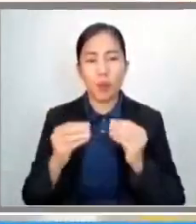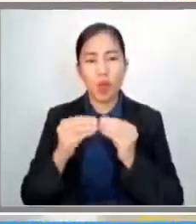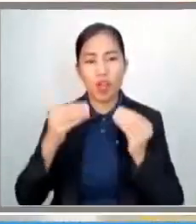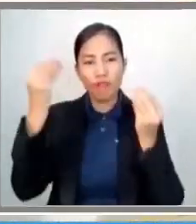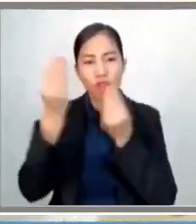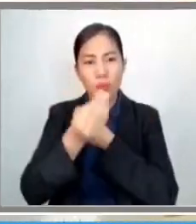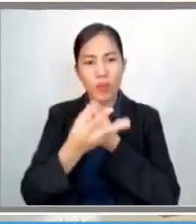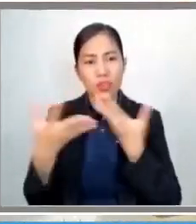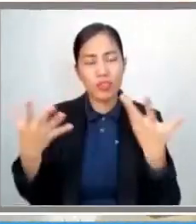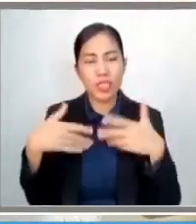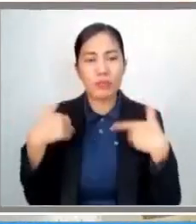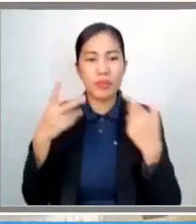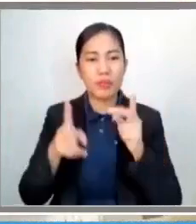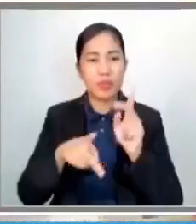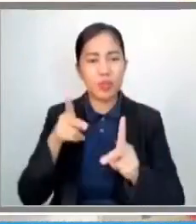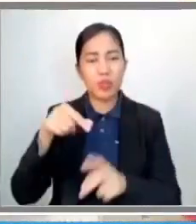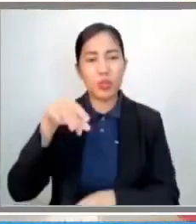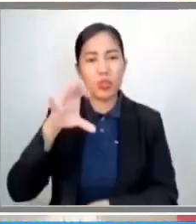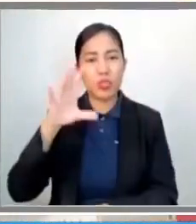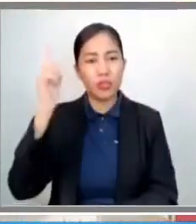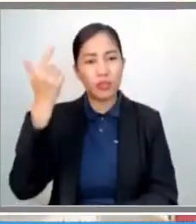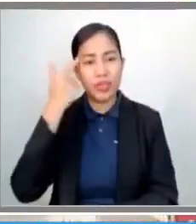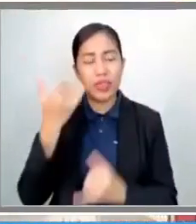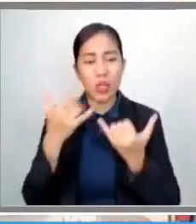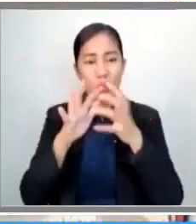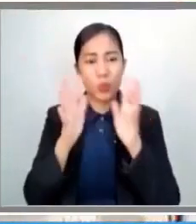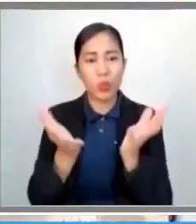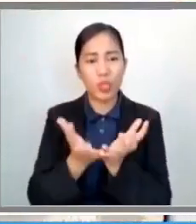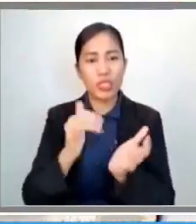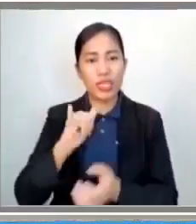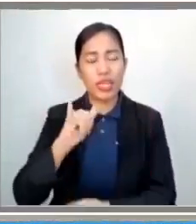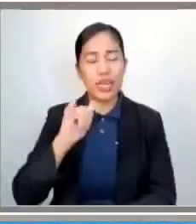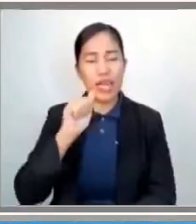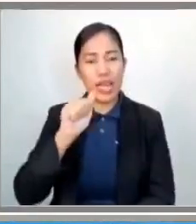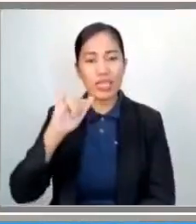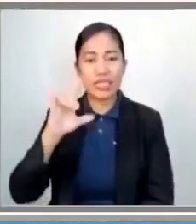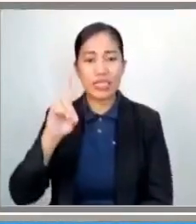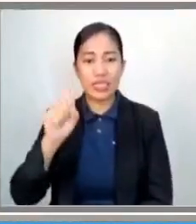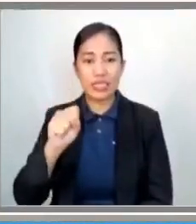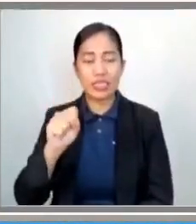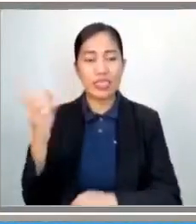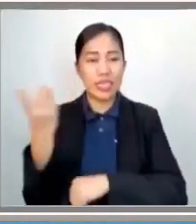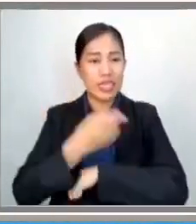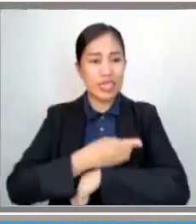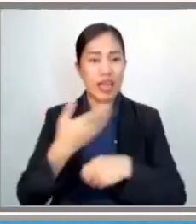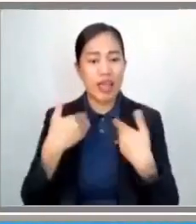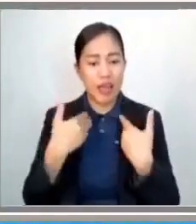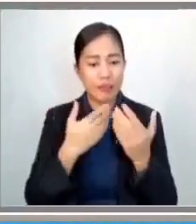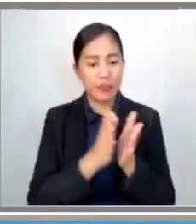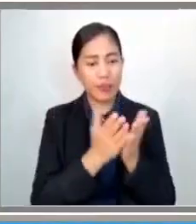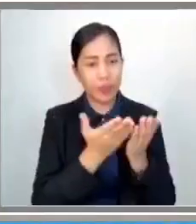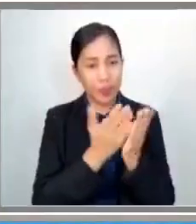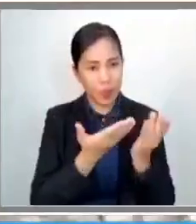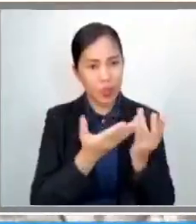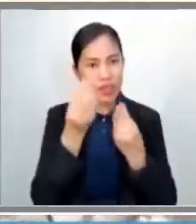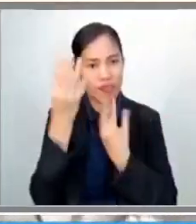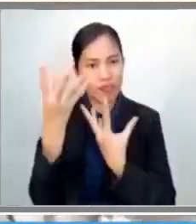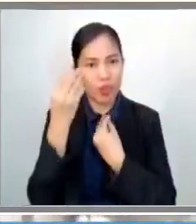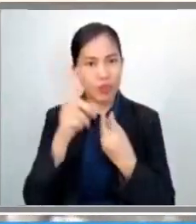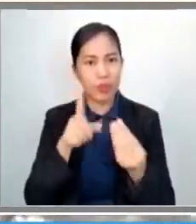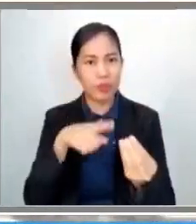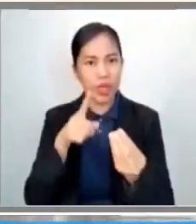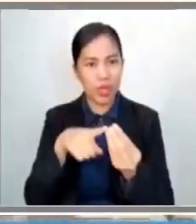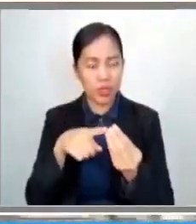Quezon City government ngayong world aids day ang isang manual na naglalaman ng impormasyon sa sakit may mga libre ring